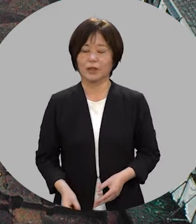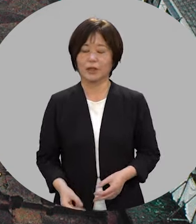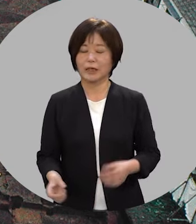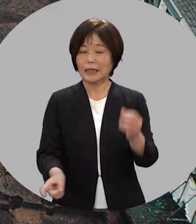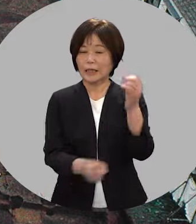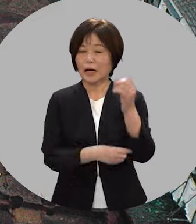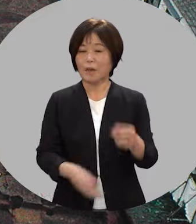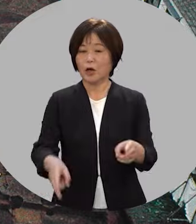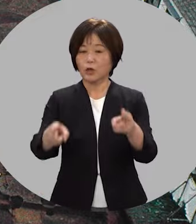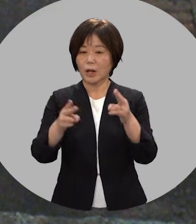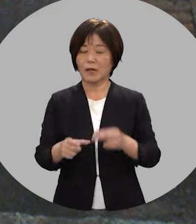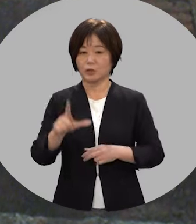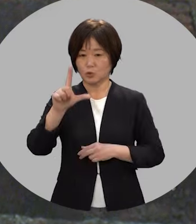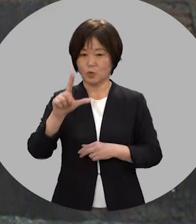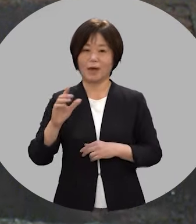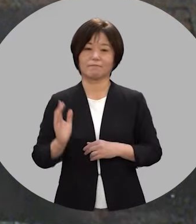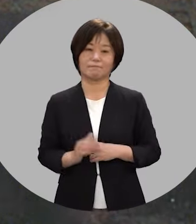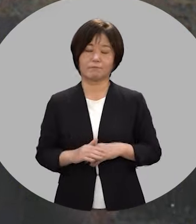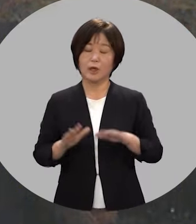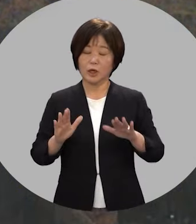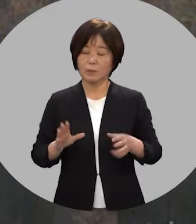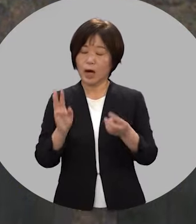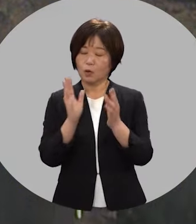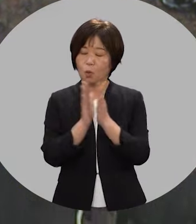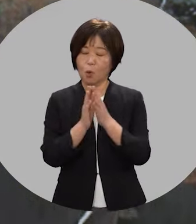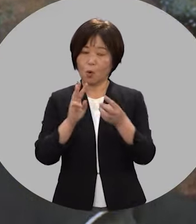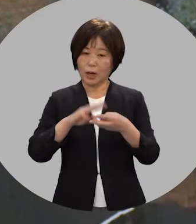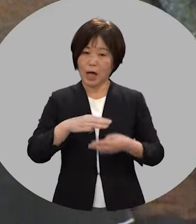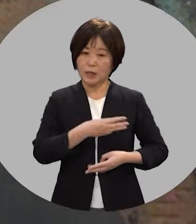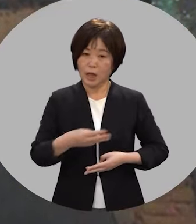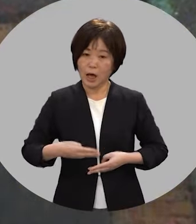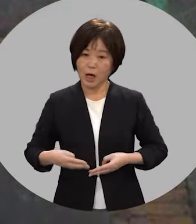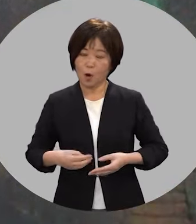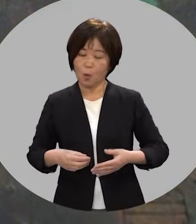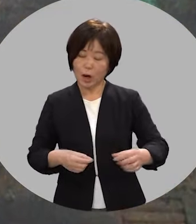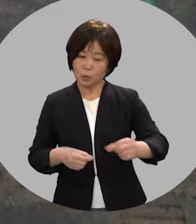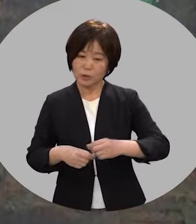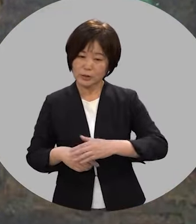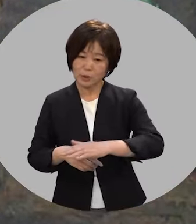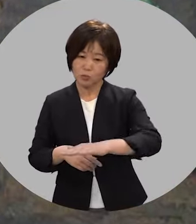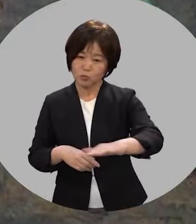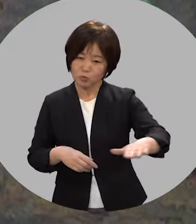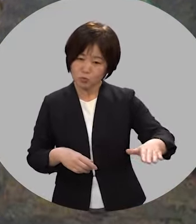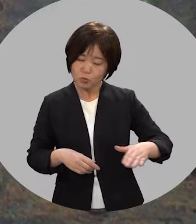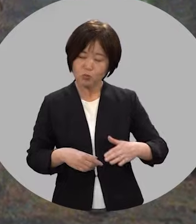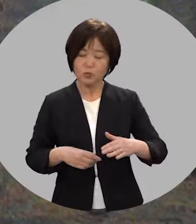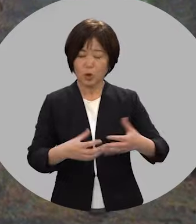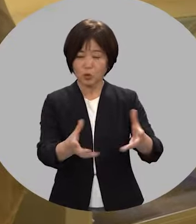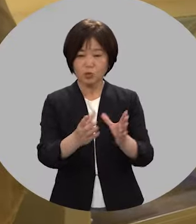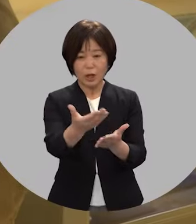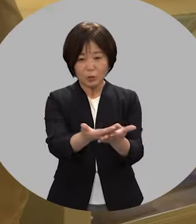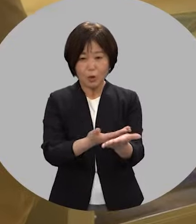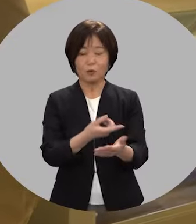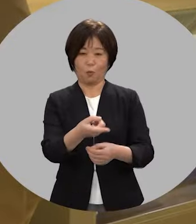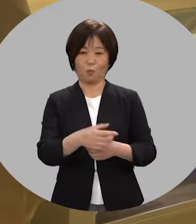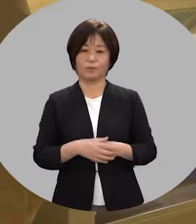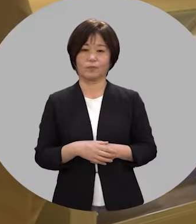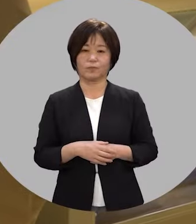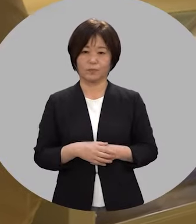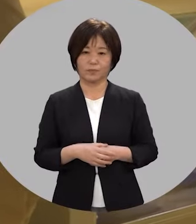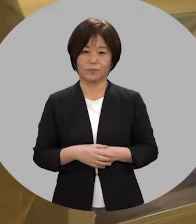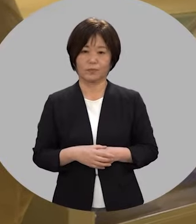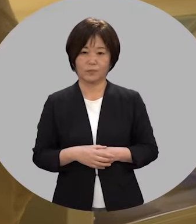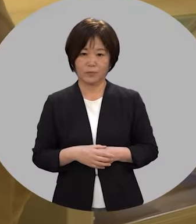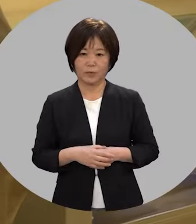跡。現在の神田川の流域に広がっていた集落の跡です。 神田川が上がった